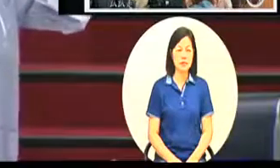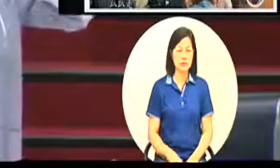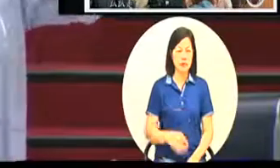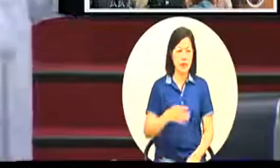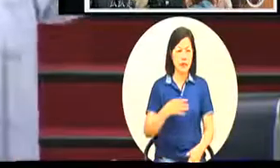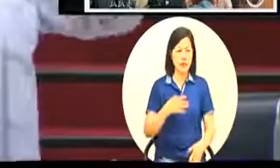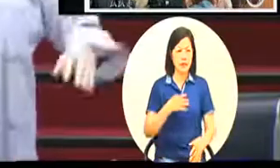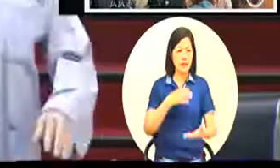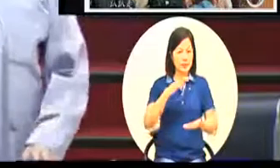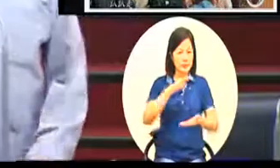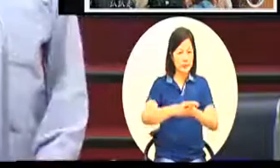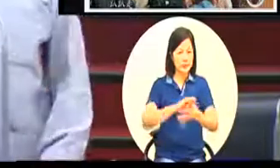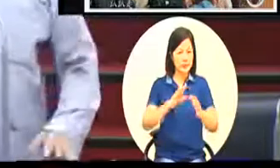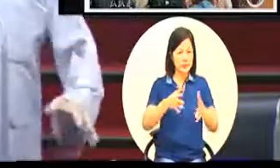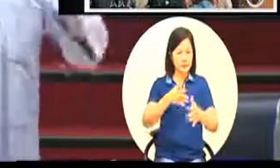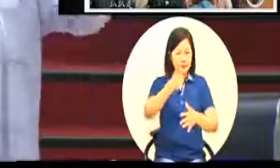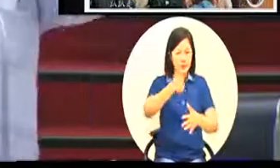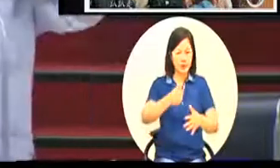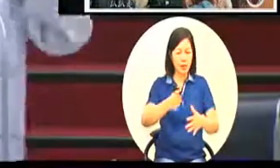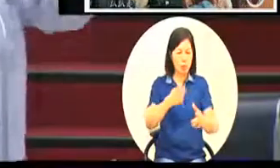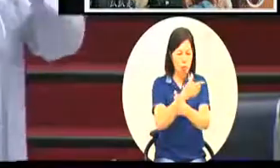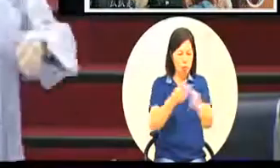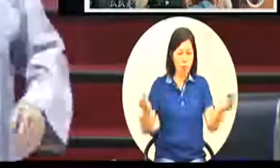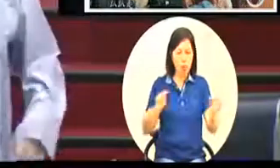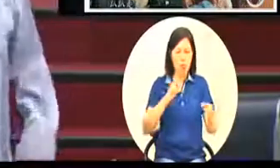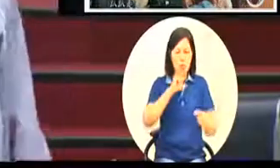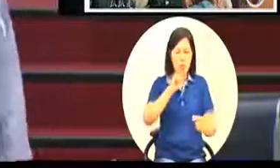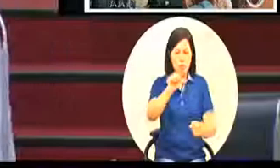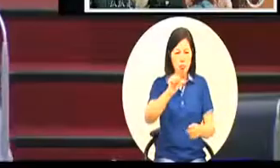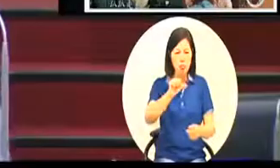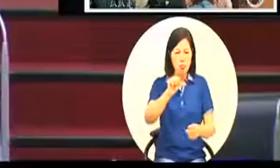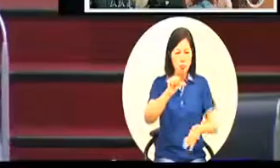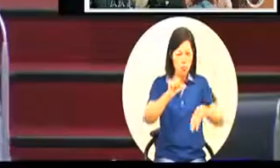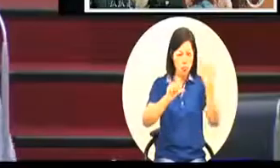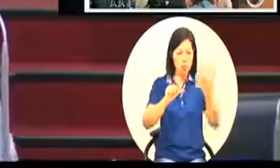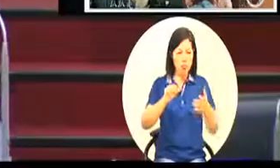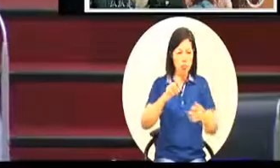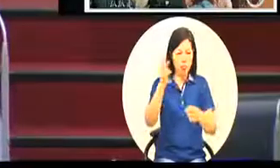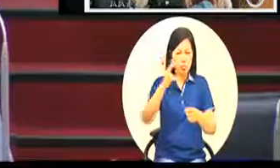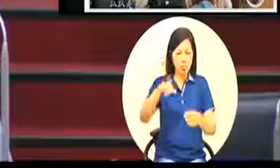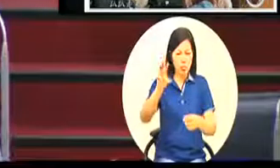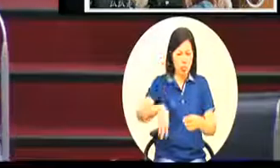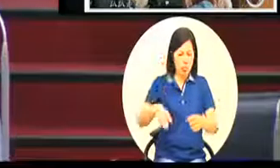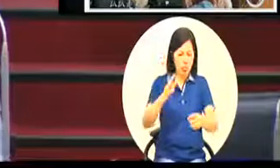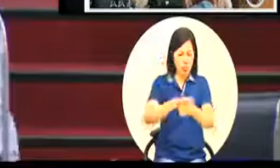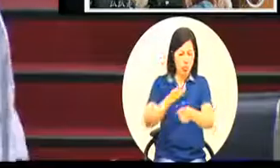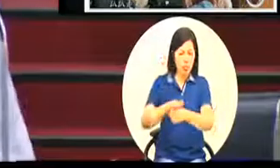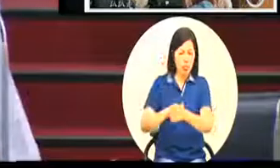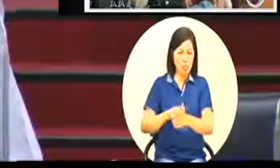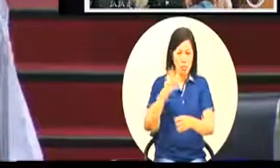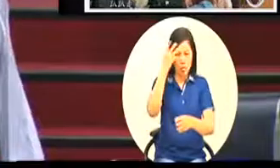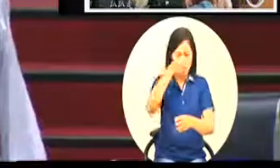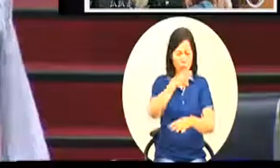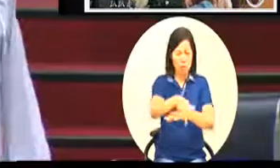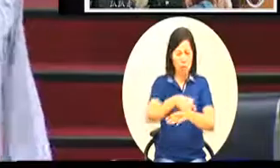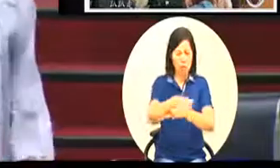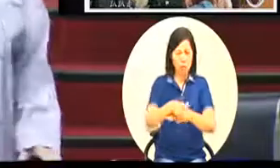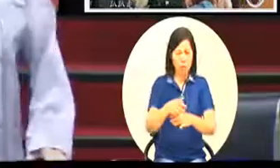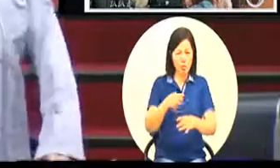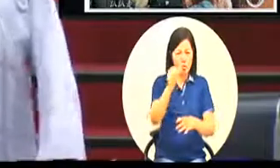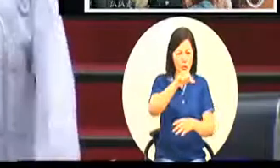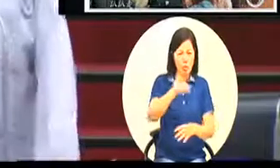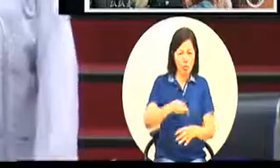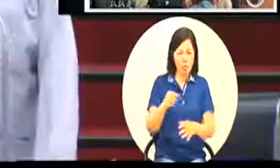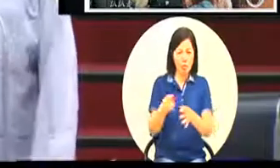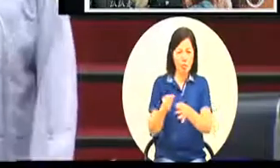吼，清一色，只要六十五岁拢三千块以上当领，老农拢拍底六五千变六千，即马